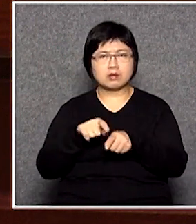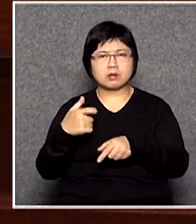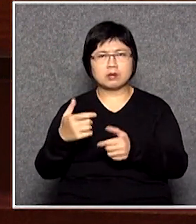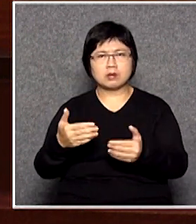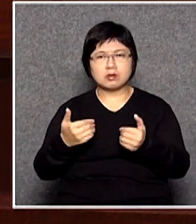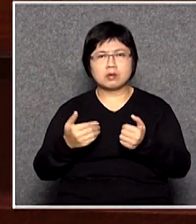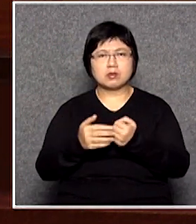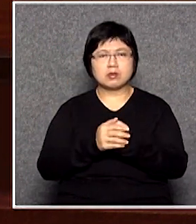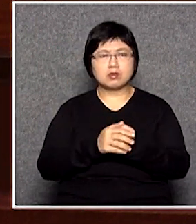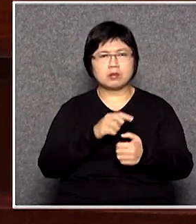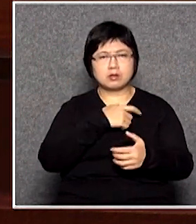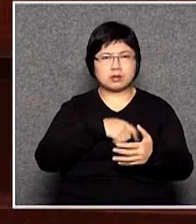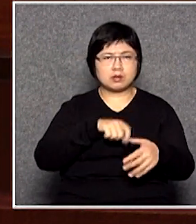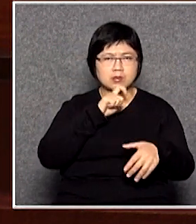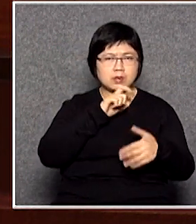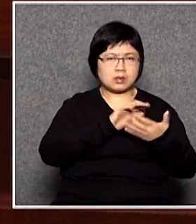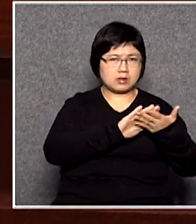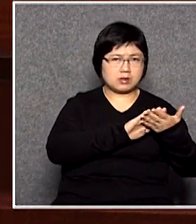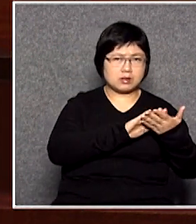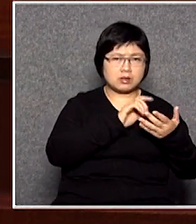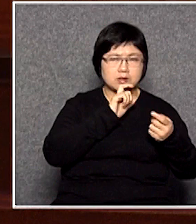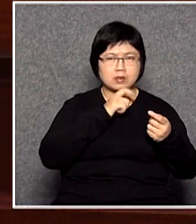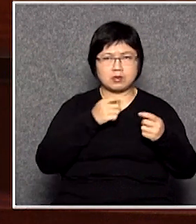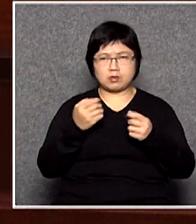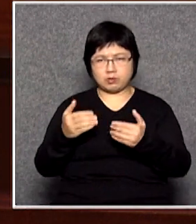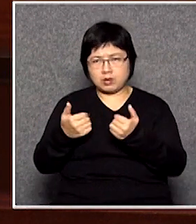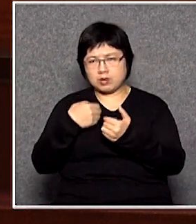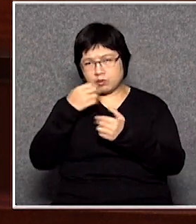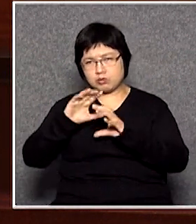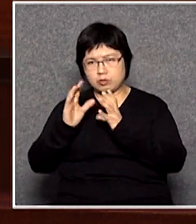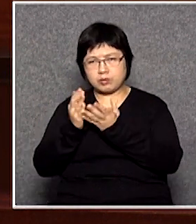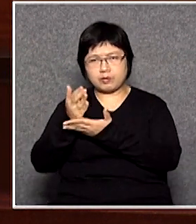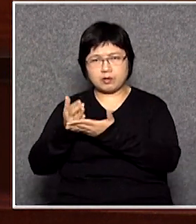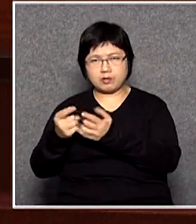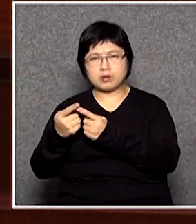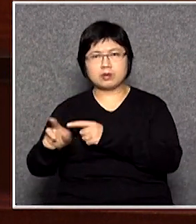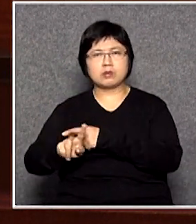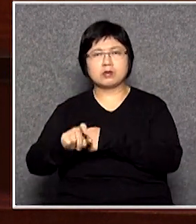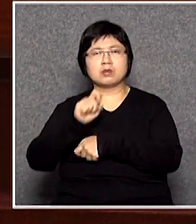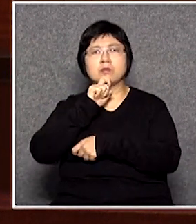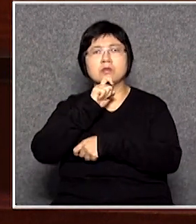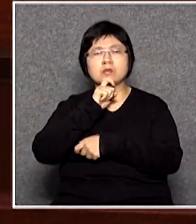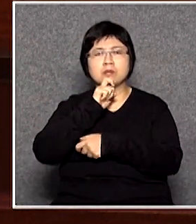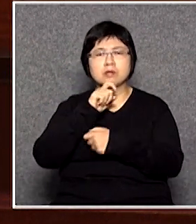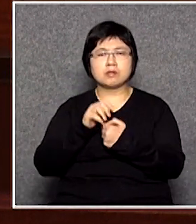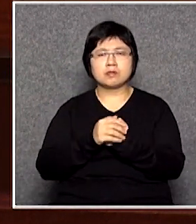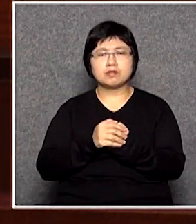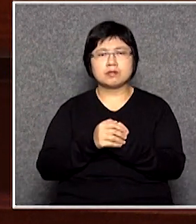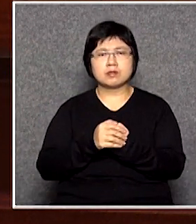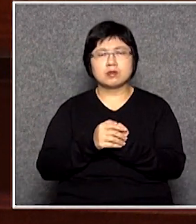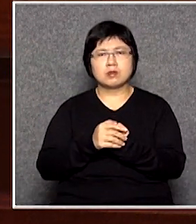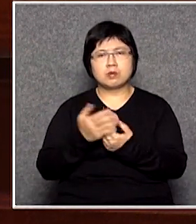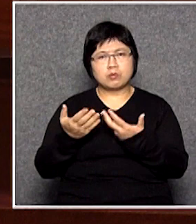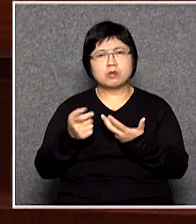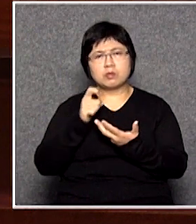即是議員在某個事宜之中的利益是屬於全香港全體或者部分市民同樣享有，咁亦都難免有